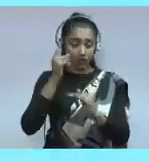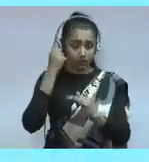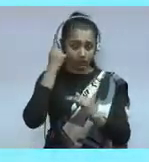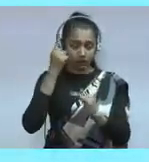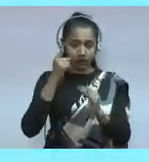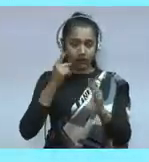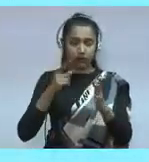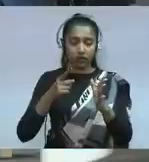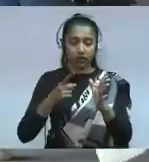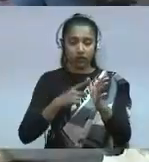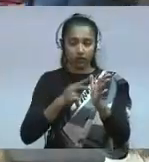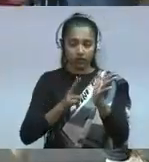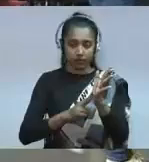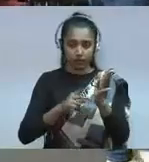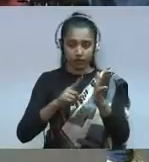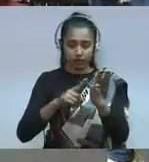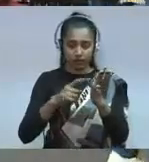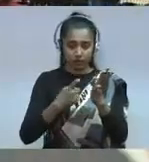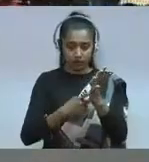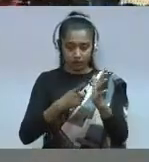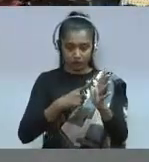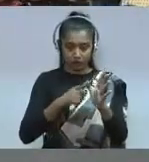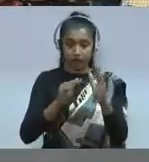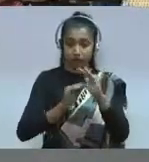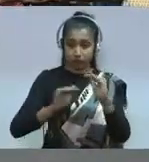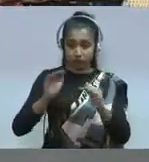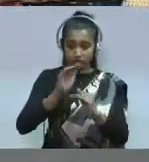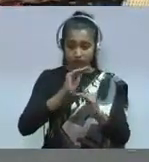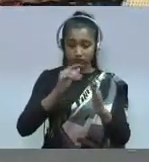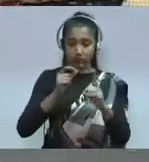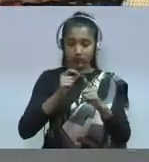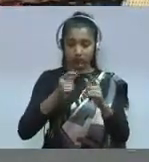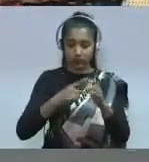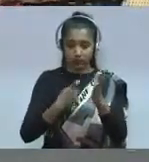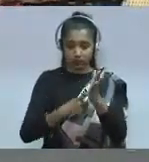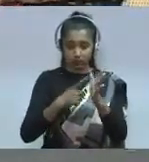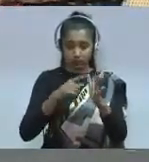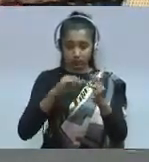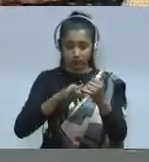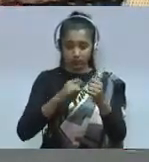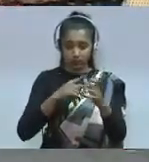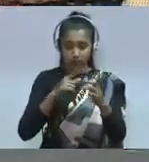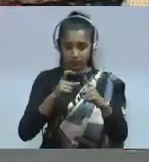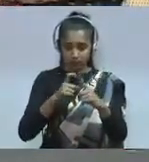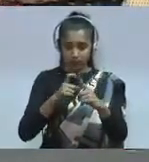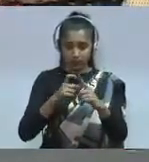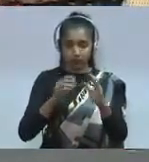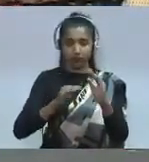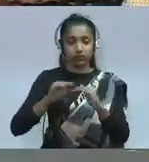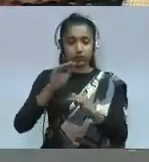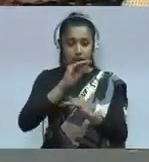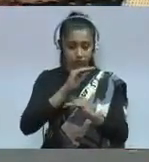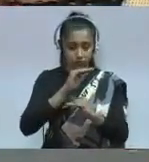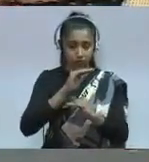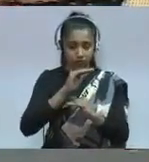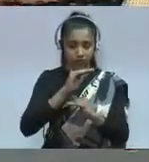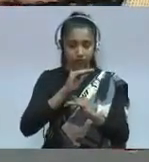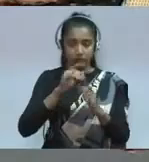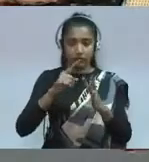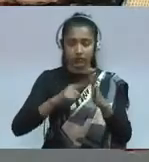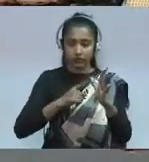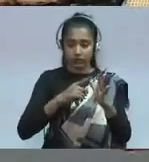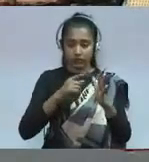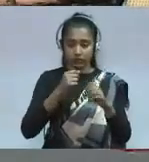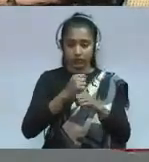මහාචාර්ය ප්‍රසාද් අමරතුංග, මහාචාර්ය ජගත් මුණසිංහ, මහාචාර්ය පැන්ටොලයින් ක්‍රිෂාන්ත